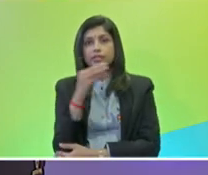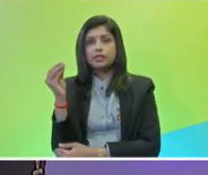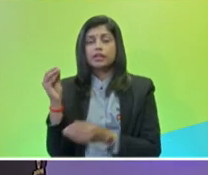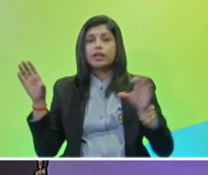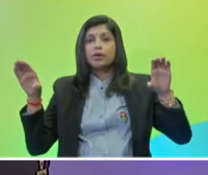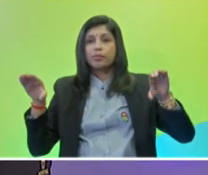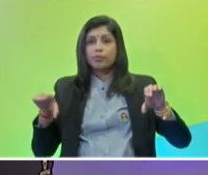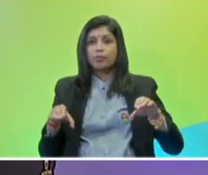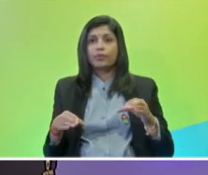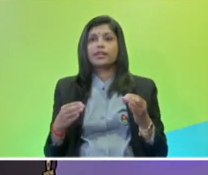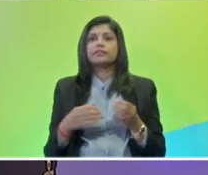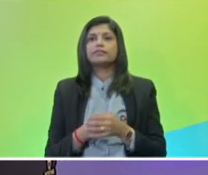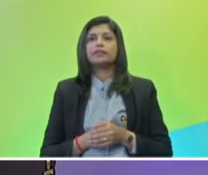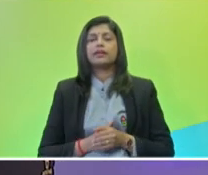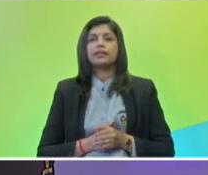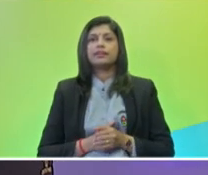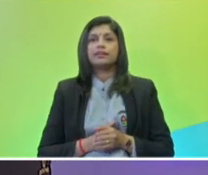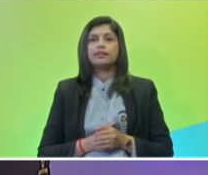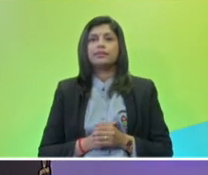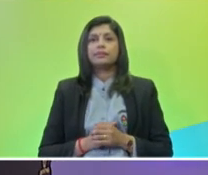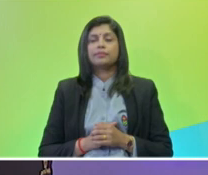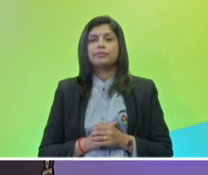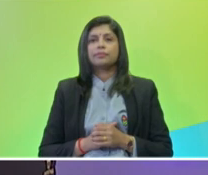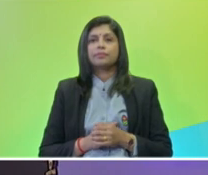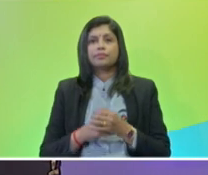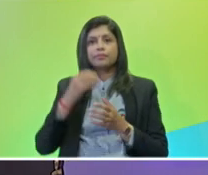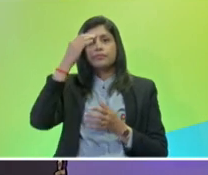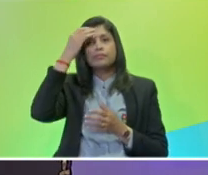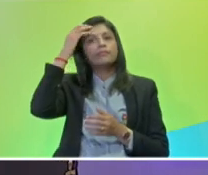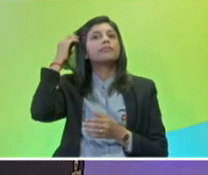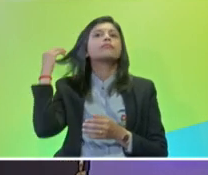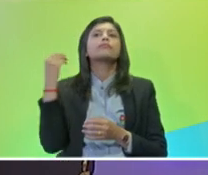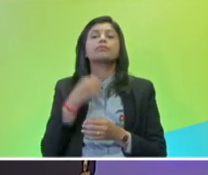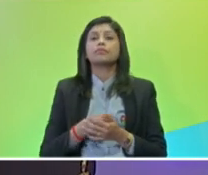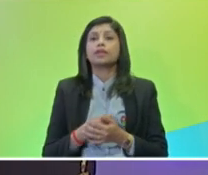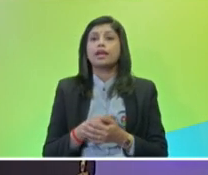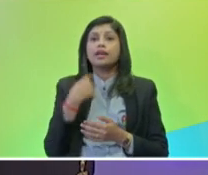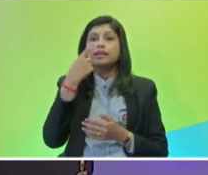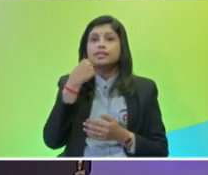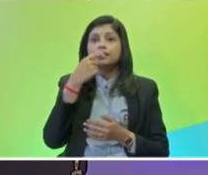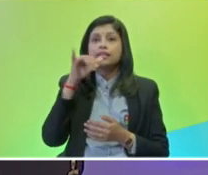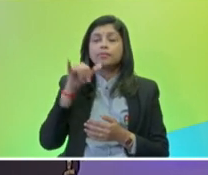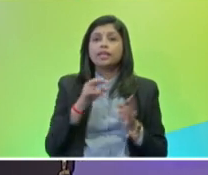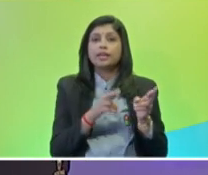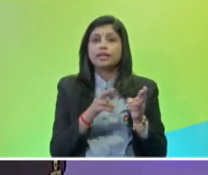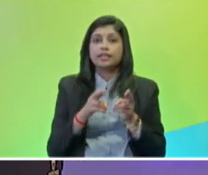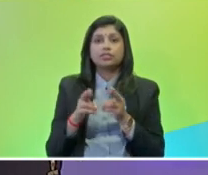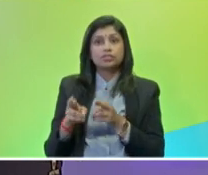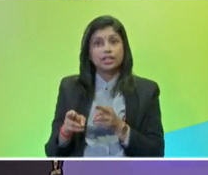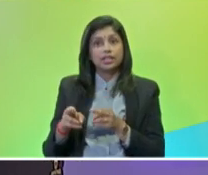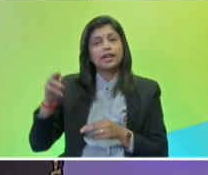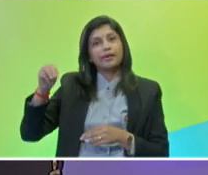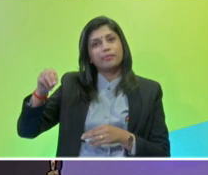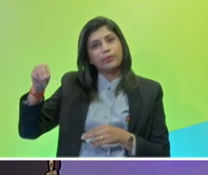dia lebih kurang sama dengan yang kedua Tapi cuma lancang dah buat ini mereka sendiri